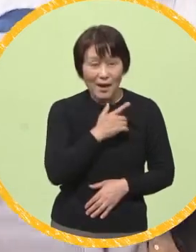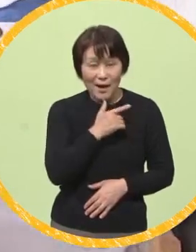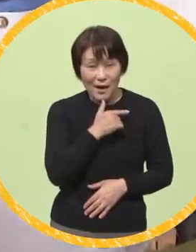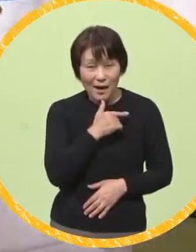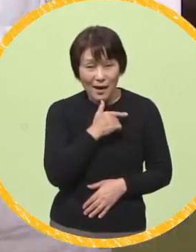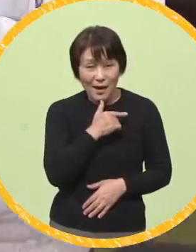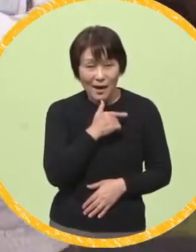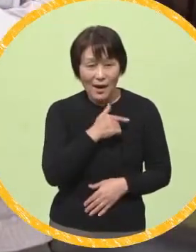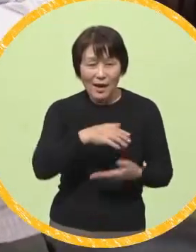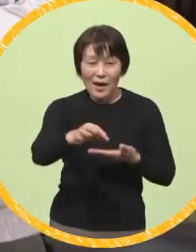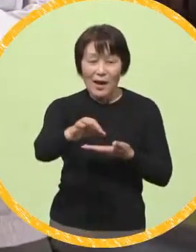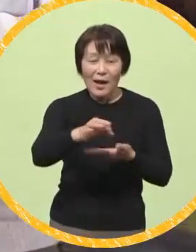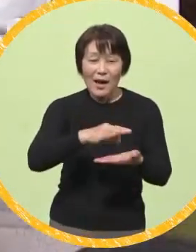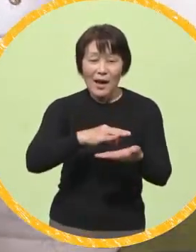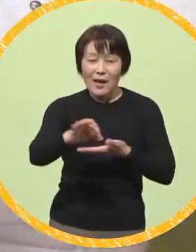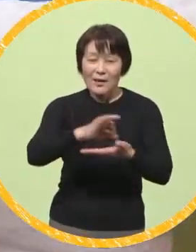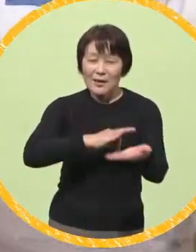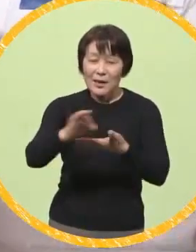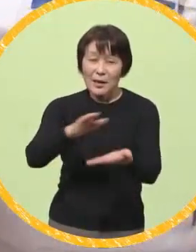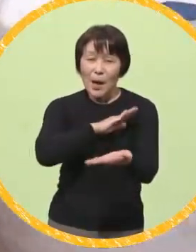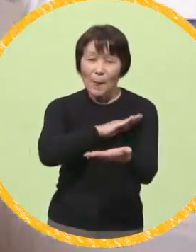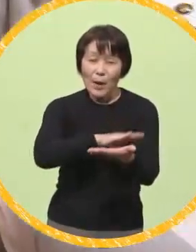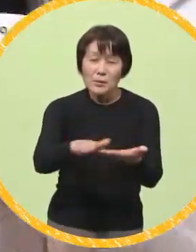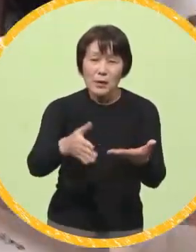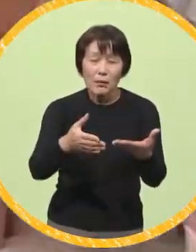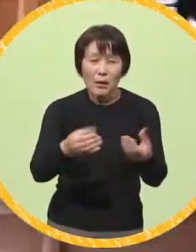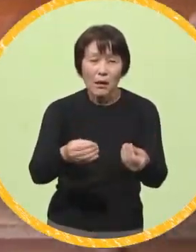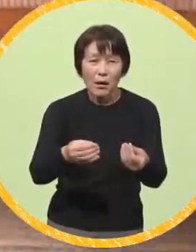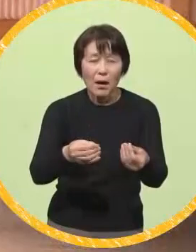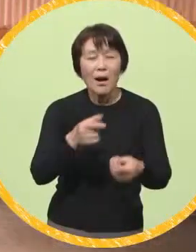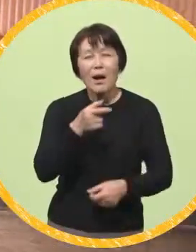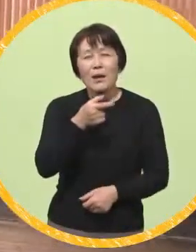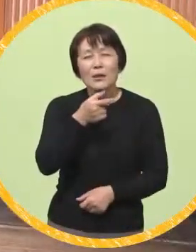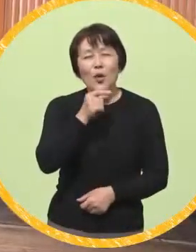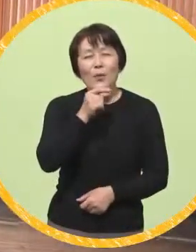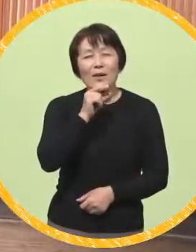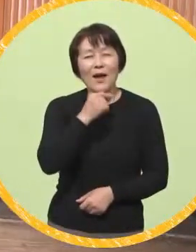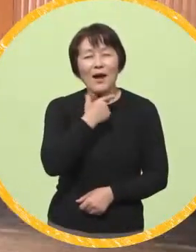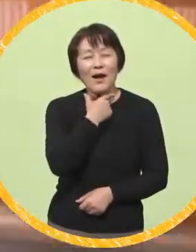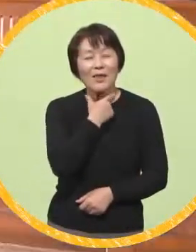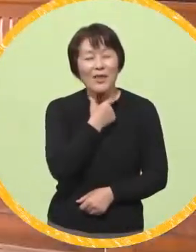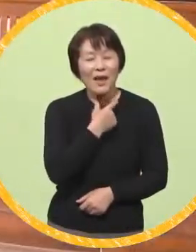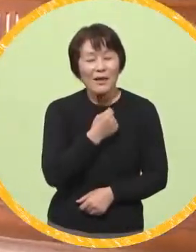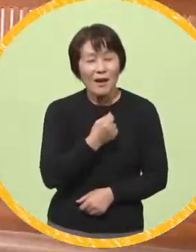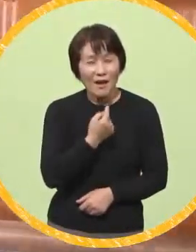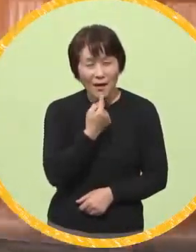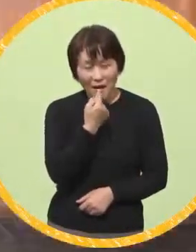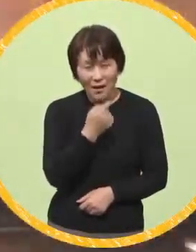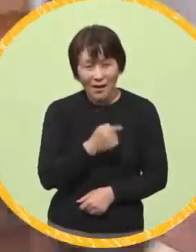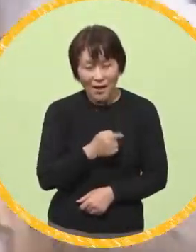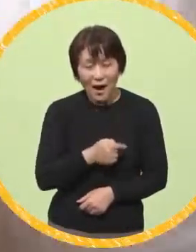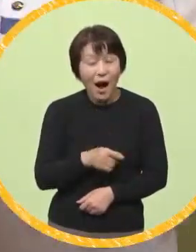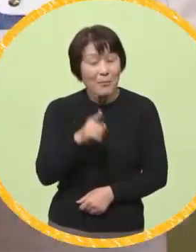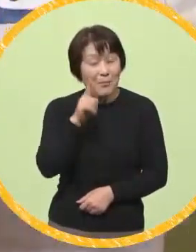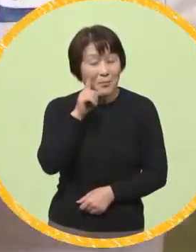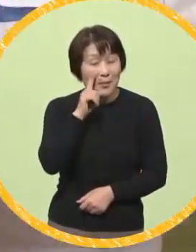完売しちゃったんだ。飲みたかったな。 試飲は用意してございますので。 試飲